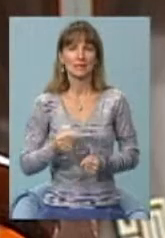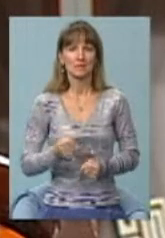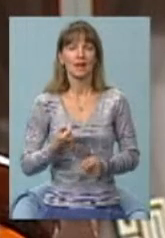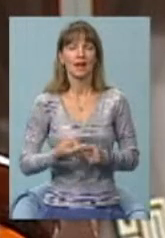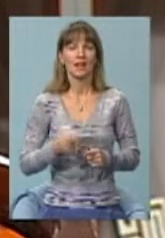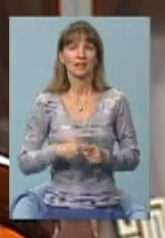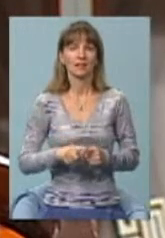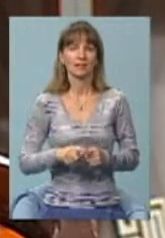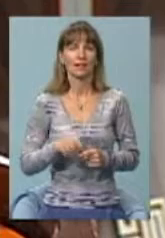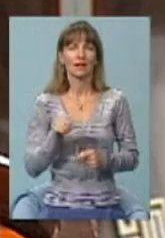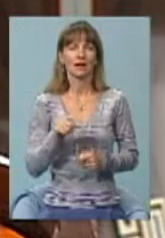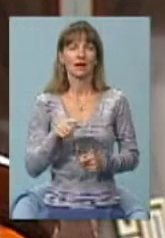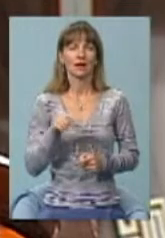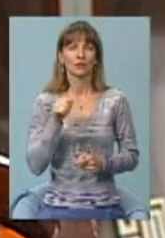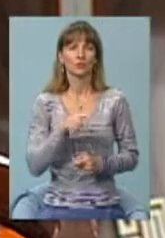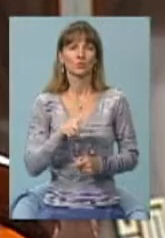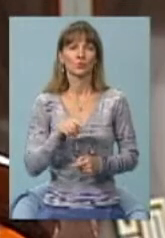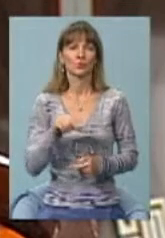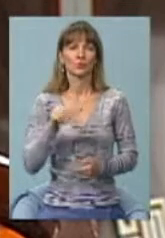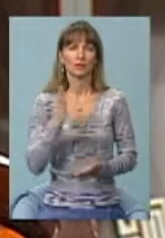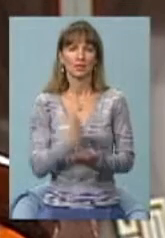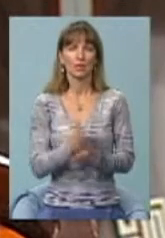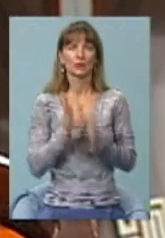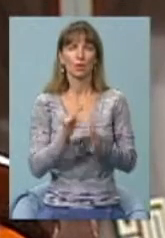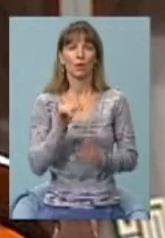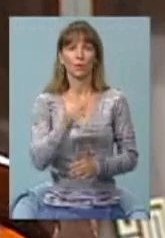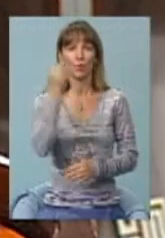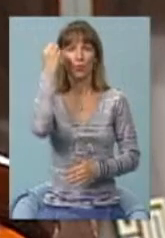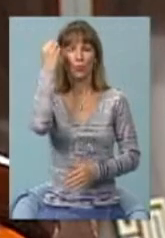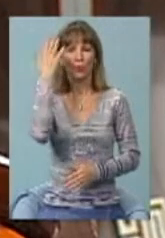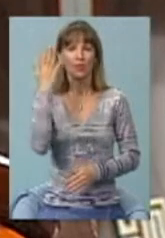присутня тільки у розумних та